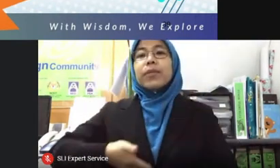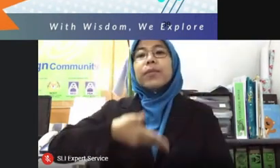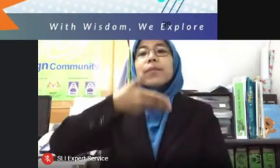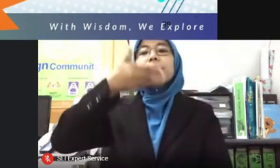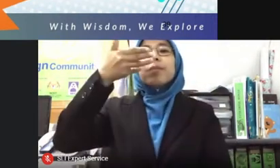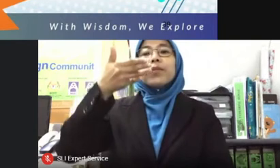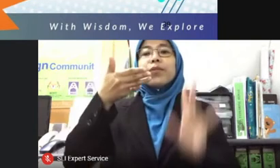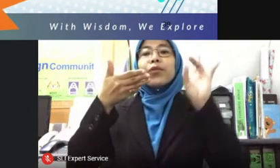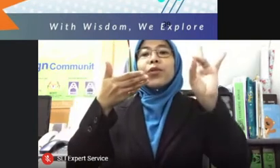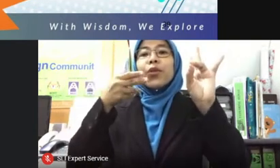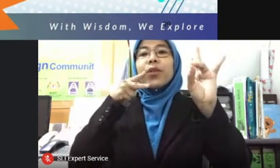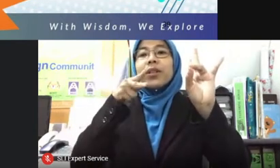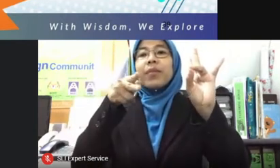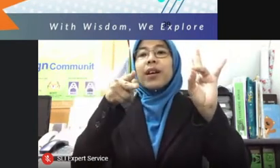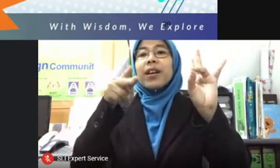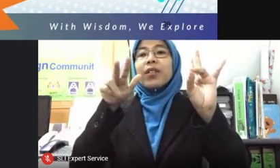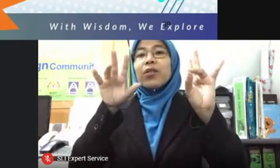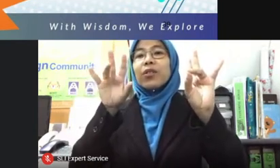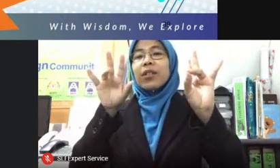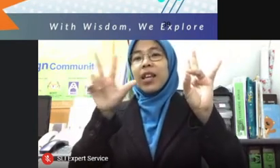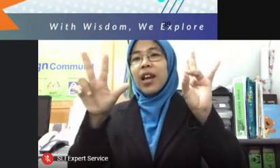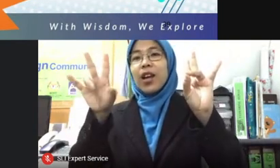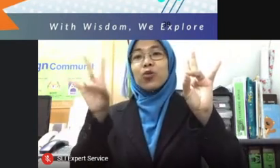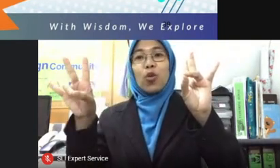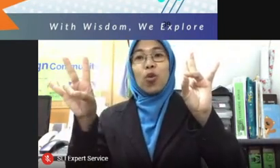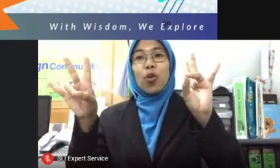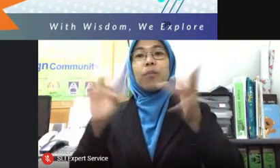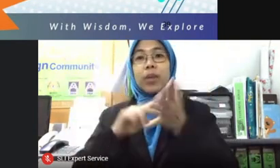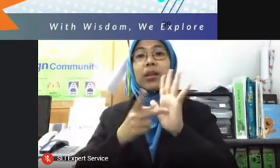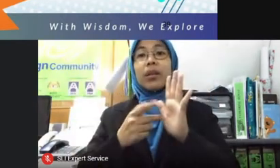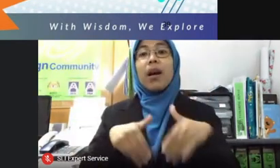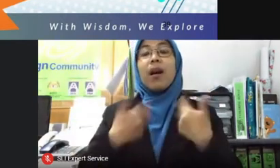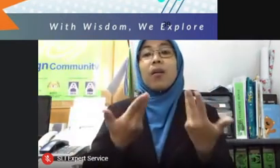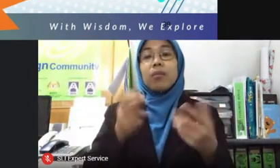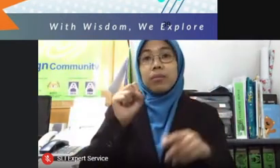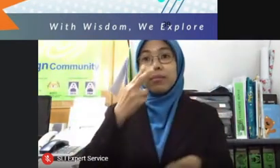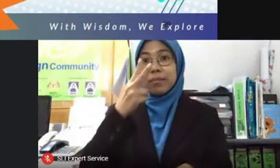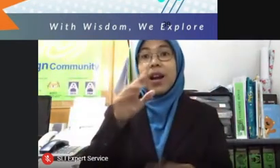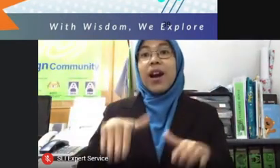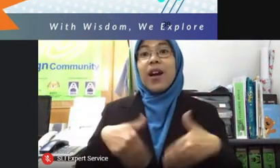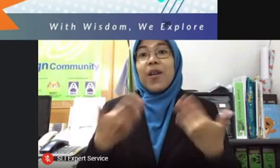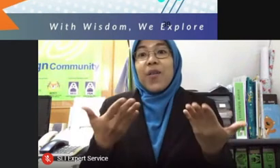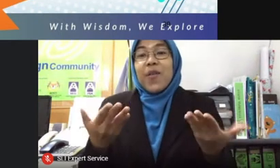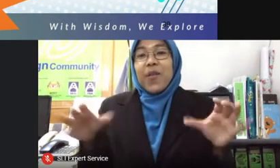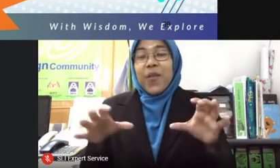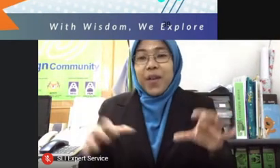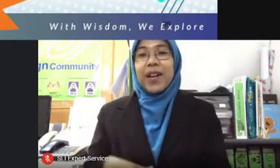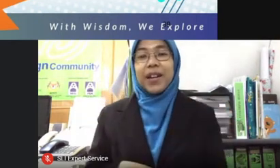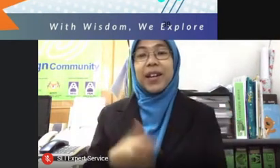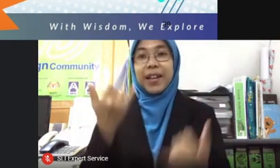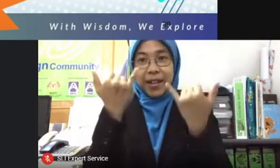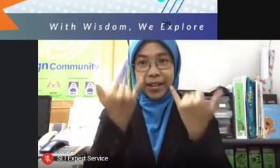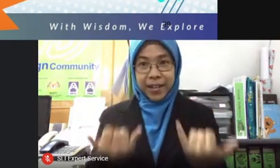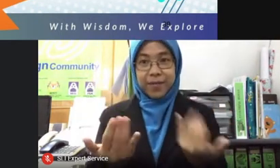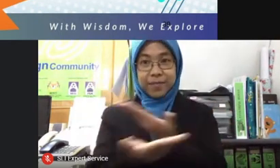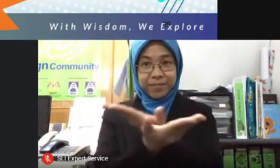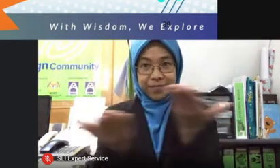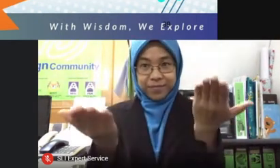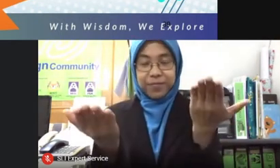nisbah 737 sebab saya boleh nampak. So now, macam mana saya nak buat? Okay, so now saya nak